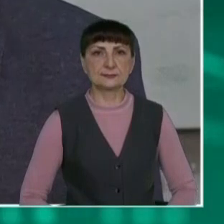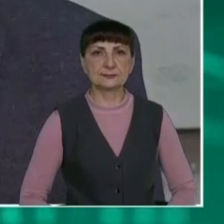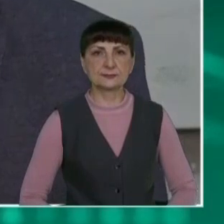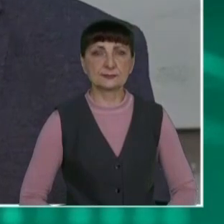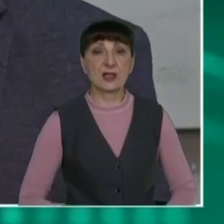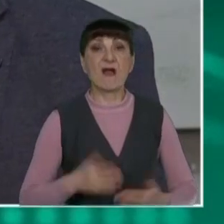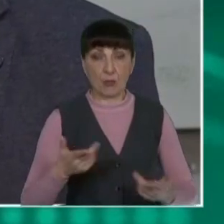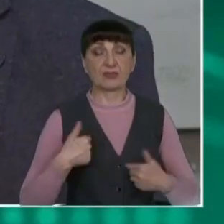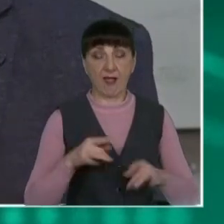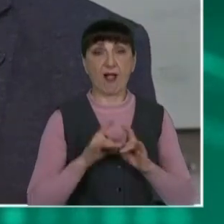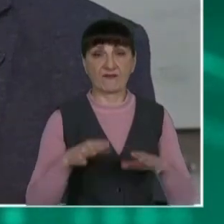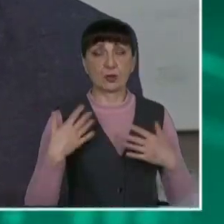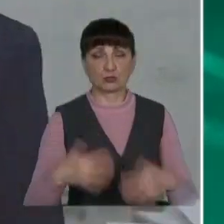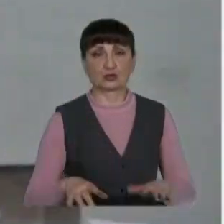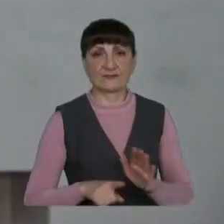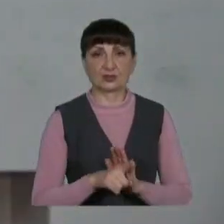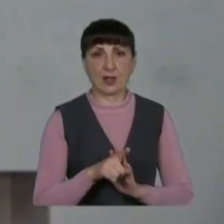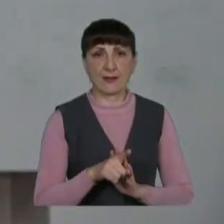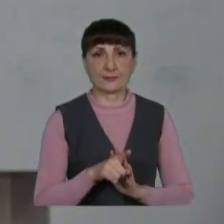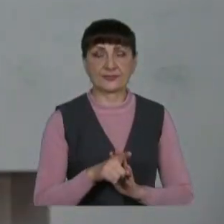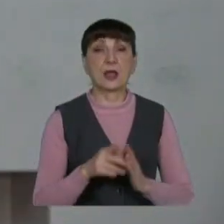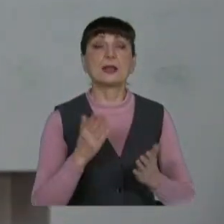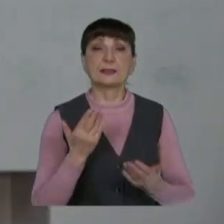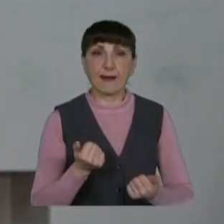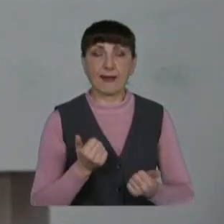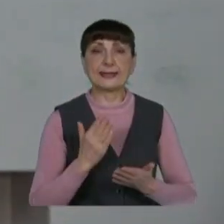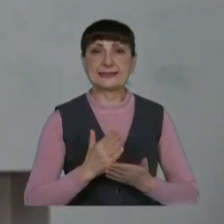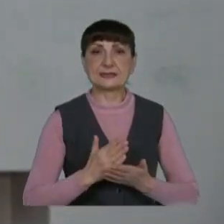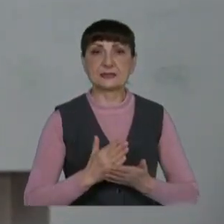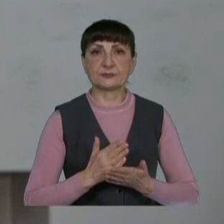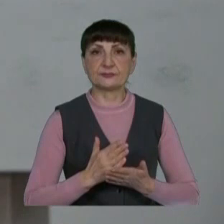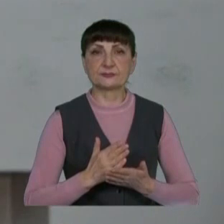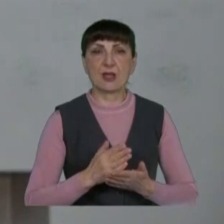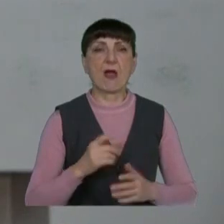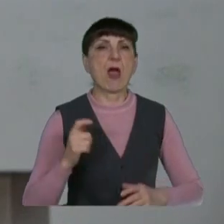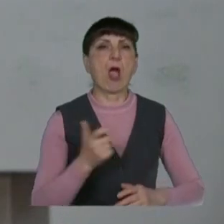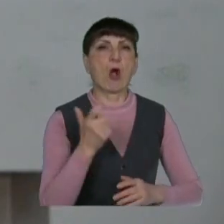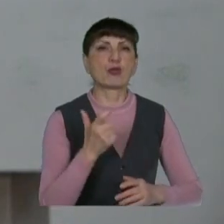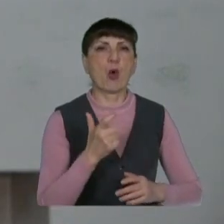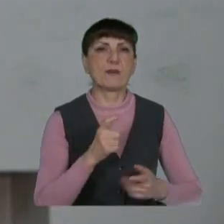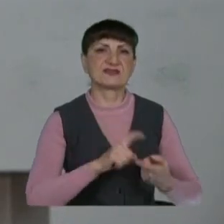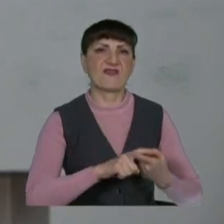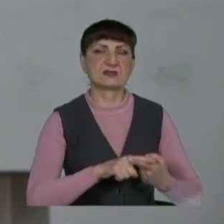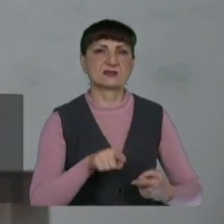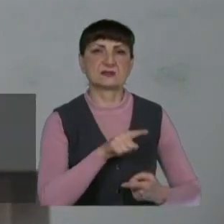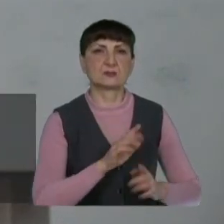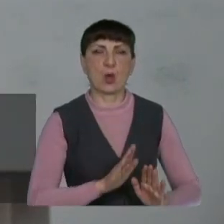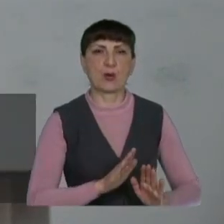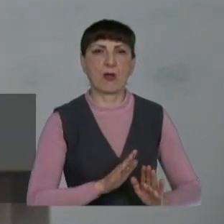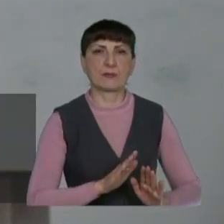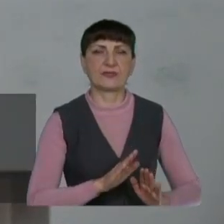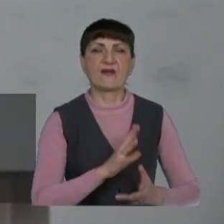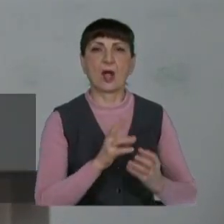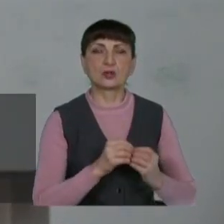То, о чем я и говорил в самом начале, что на самом деле есть, опять же, сухой экономический расчет, в